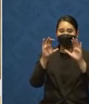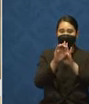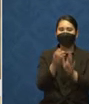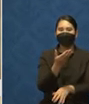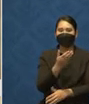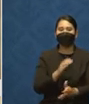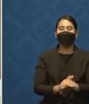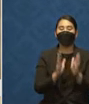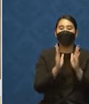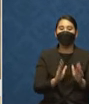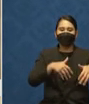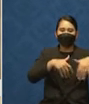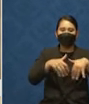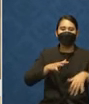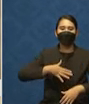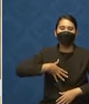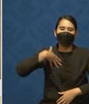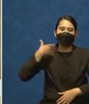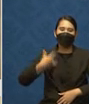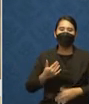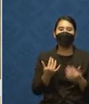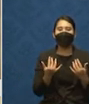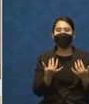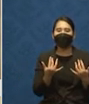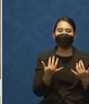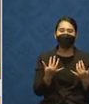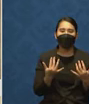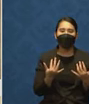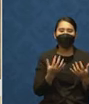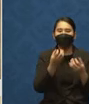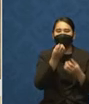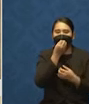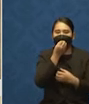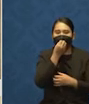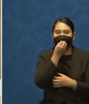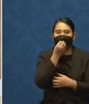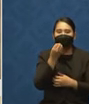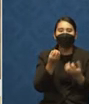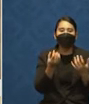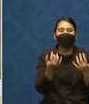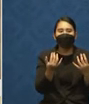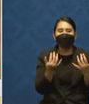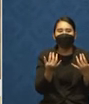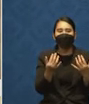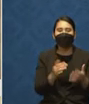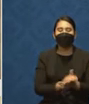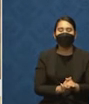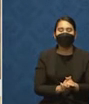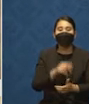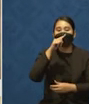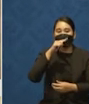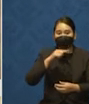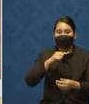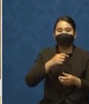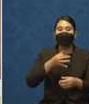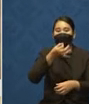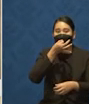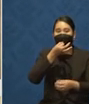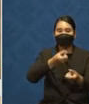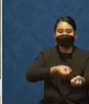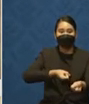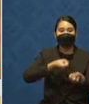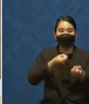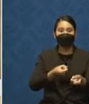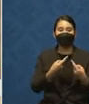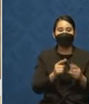ชาชนกำลังเดือดร้อนรออาหารทั้งที่ประเทศเราเป็นประเทศเกษตรกรรมประชาชนนะครับ